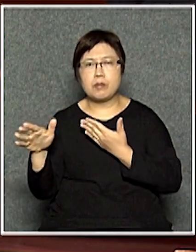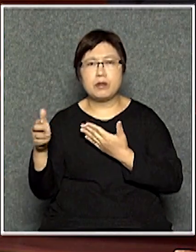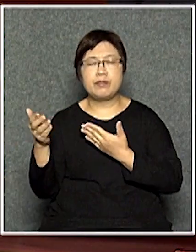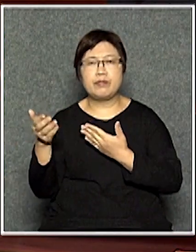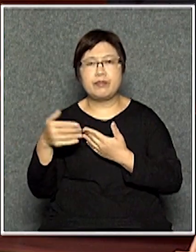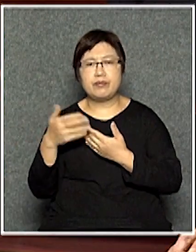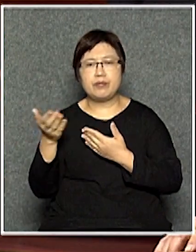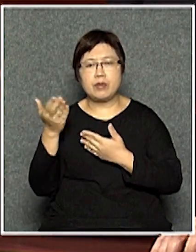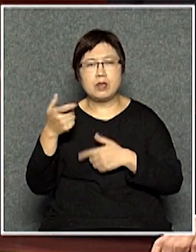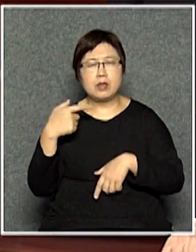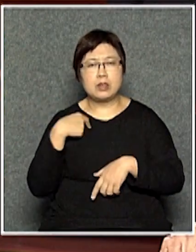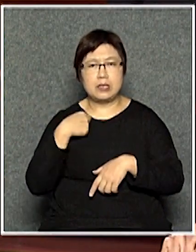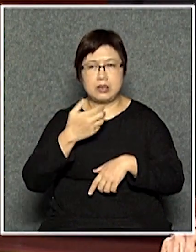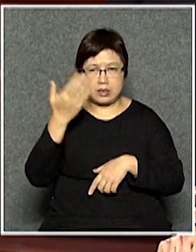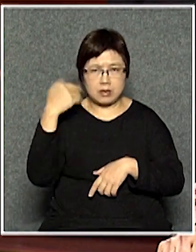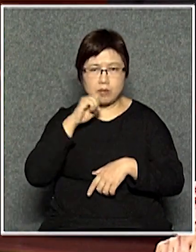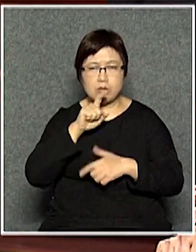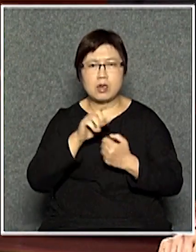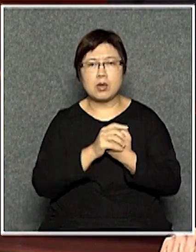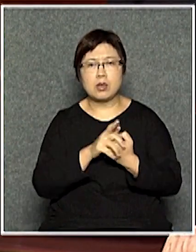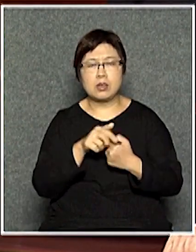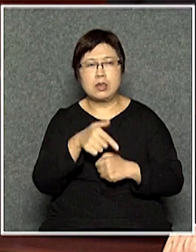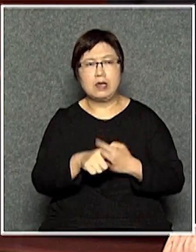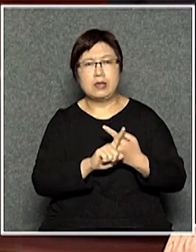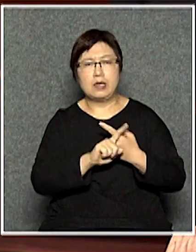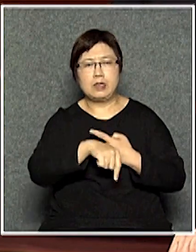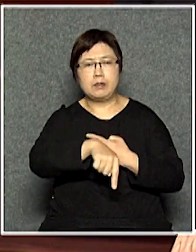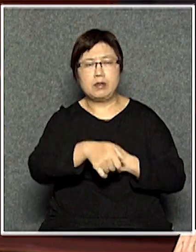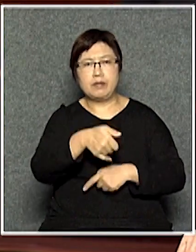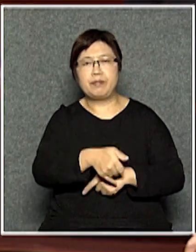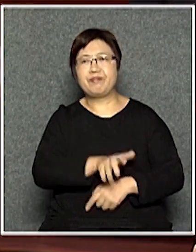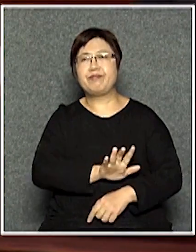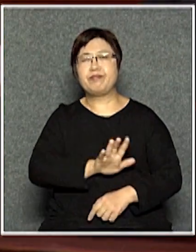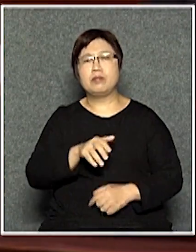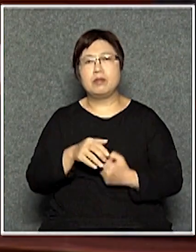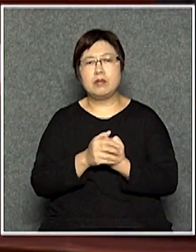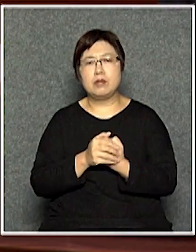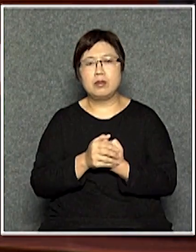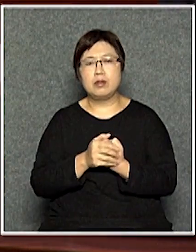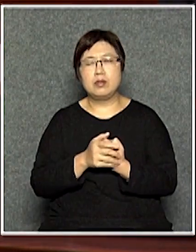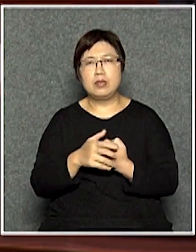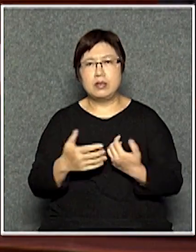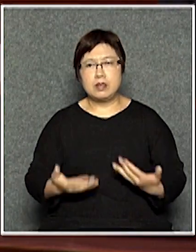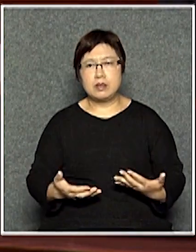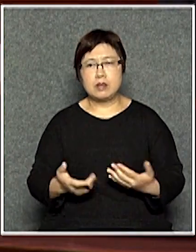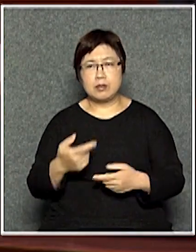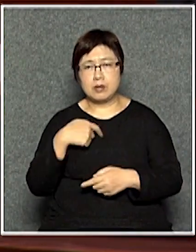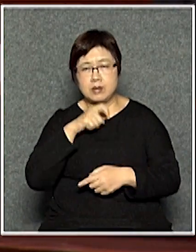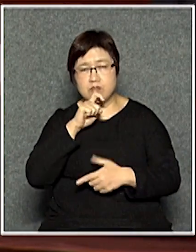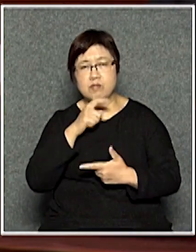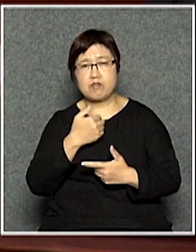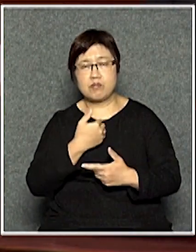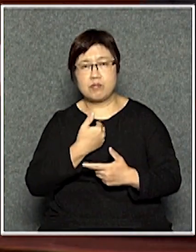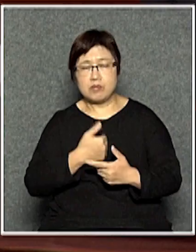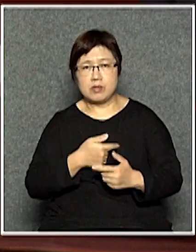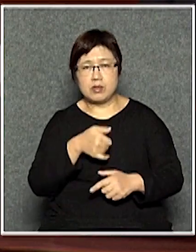中國古語都有句説話講啊，君子不立危牆之下。呢、這個年頭啊，主席，唔單止係君子不立危牆